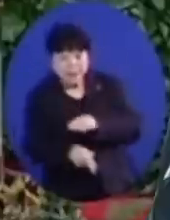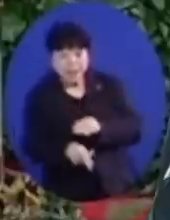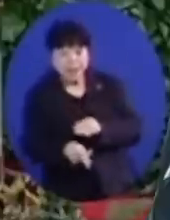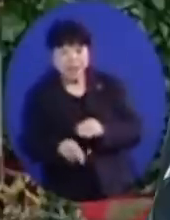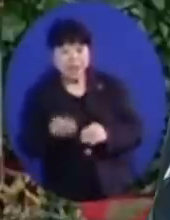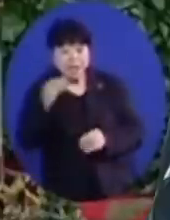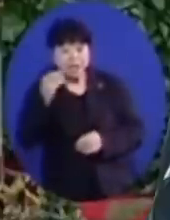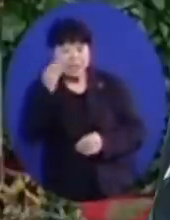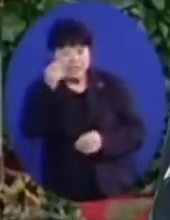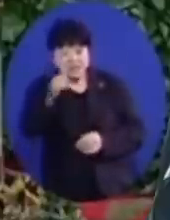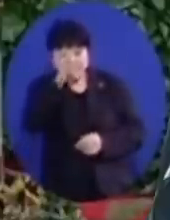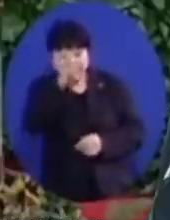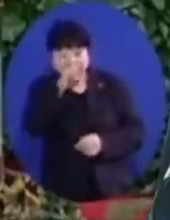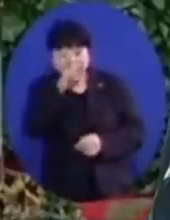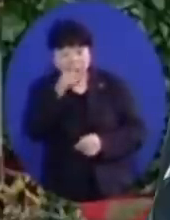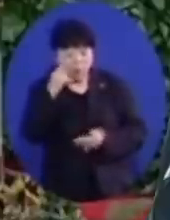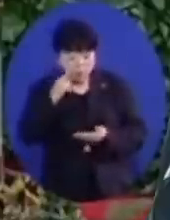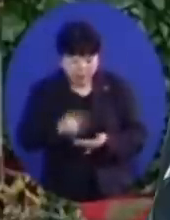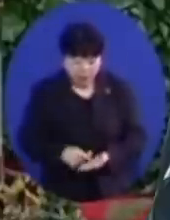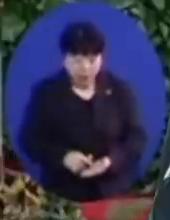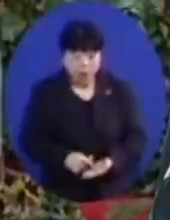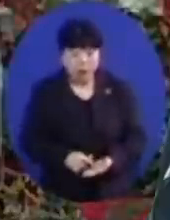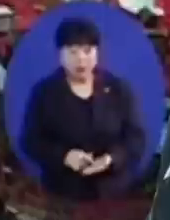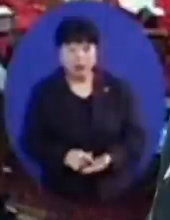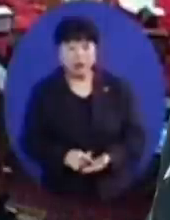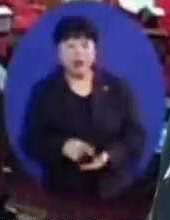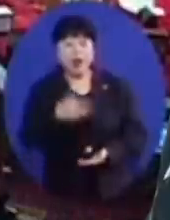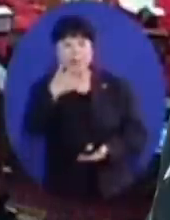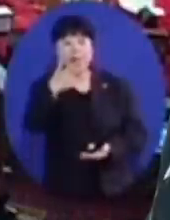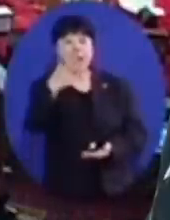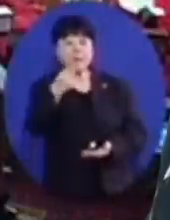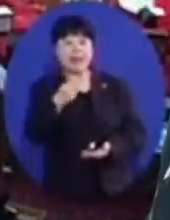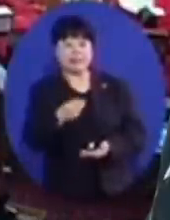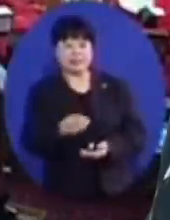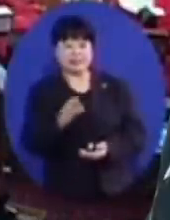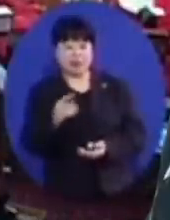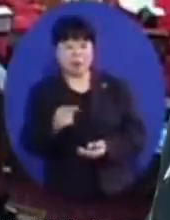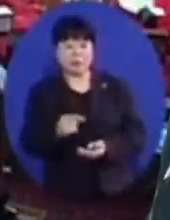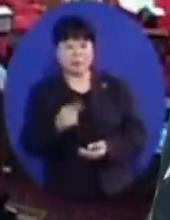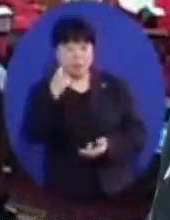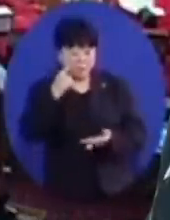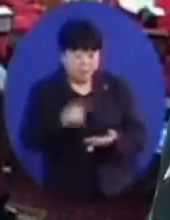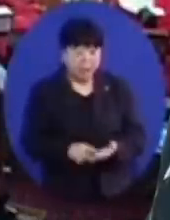되었습니다 곧 개발하여 퍼올린 석유가 8만 드라미 넘었었습니다